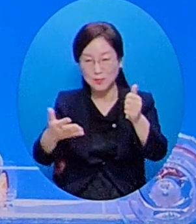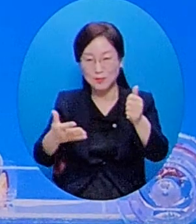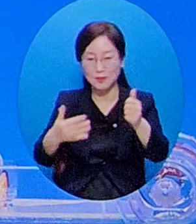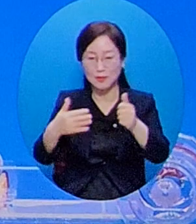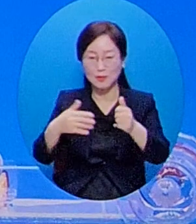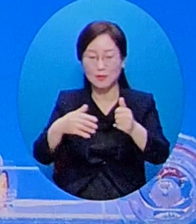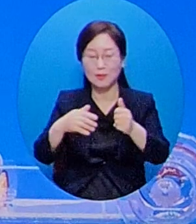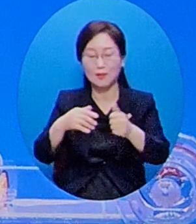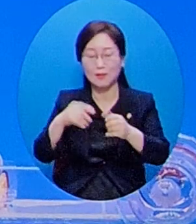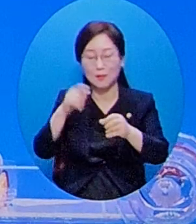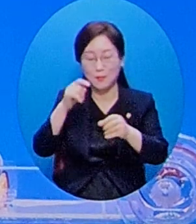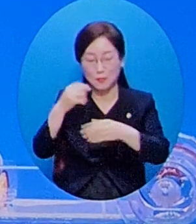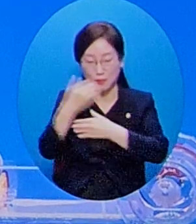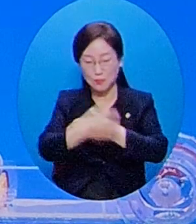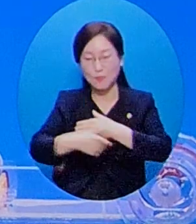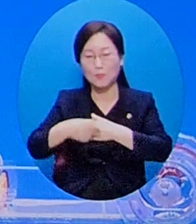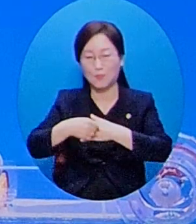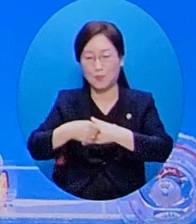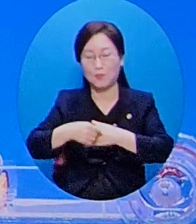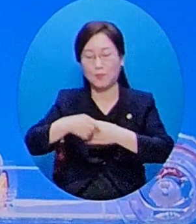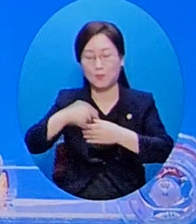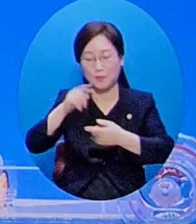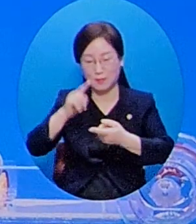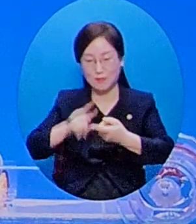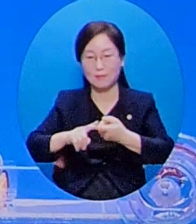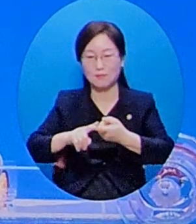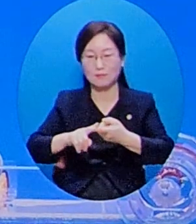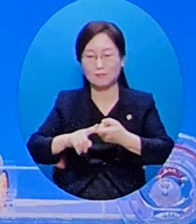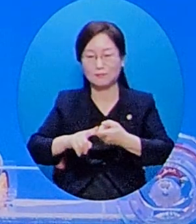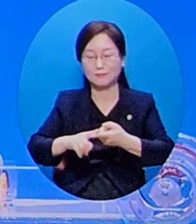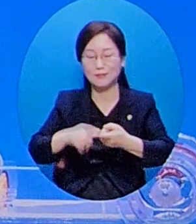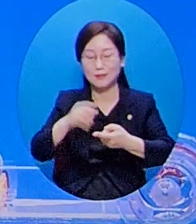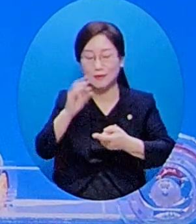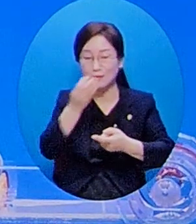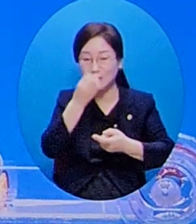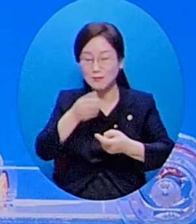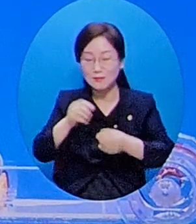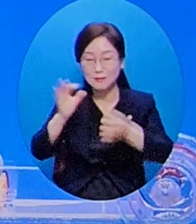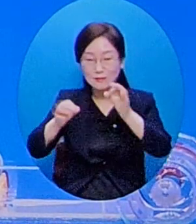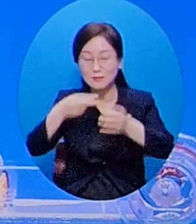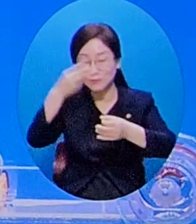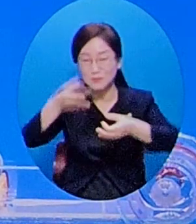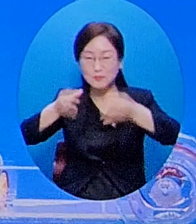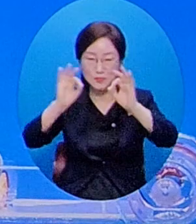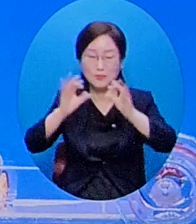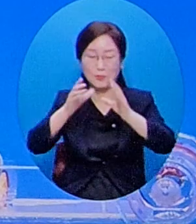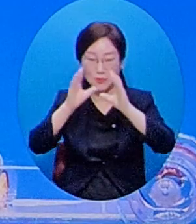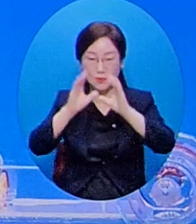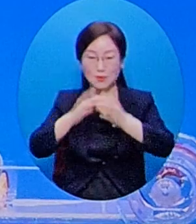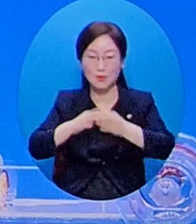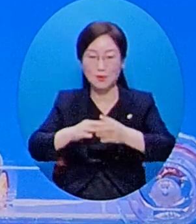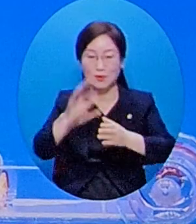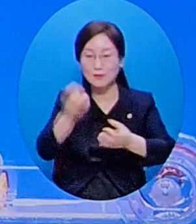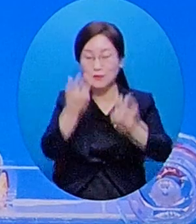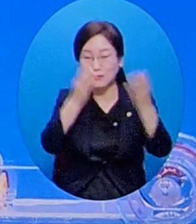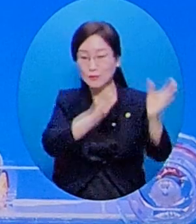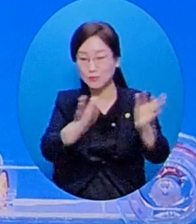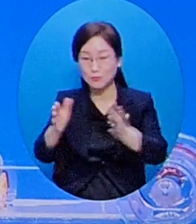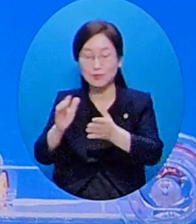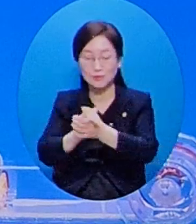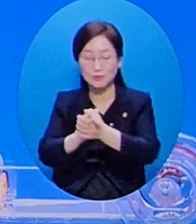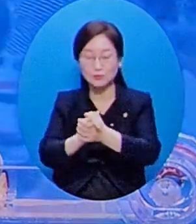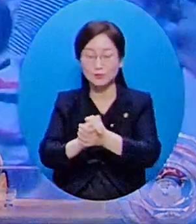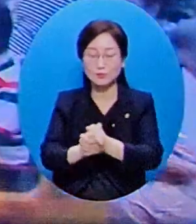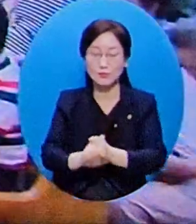대하는데 우리 자신을 돌아보고 회개하며 성찬에 임할 때 하나님의 큰 은혜가 임할 줄로 믿습니다. 성찬을 준비하면서 주여 삼창을